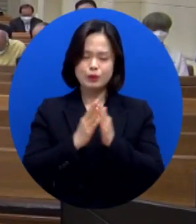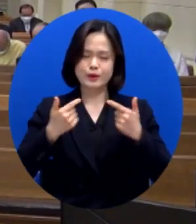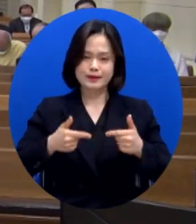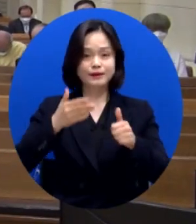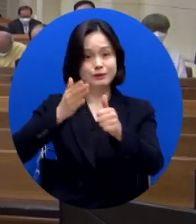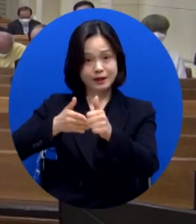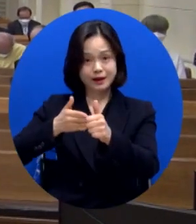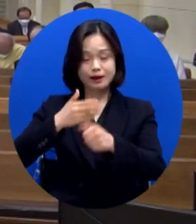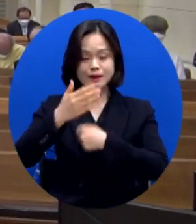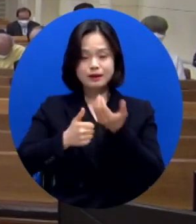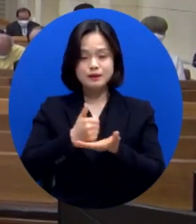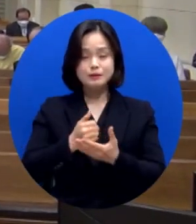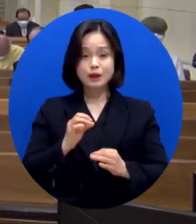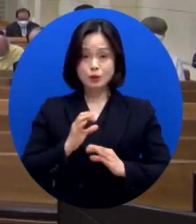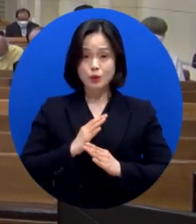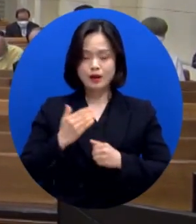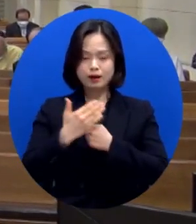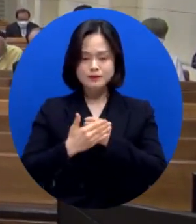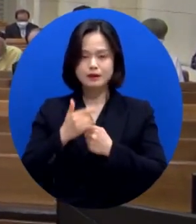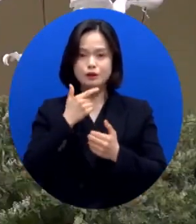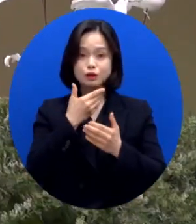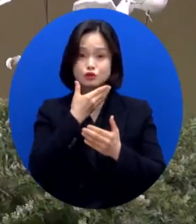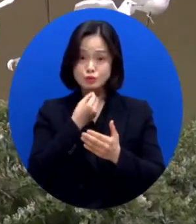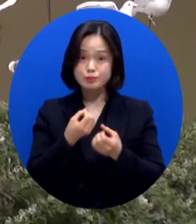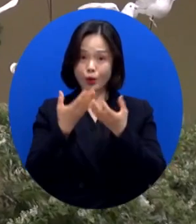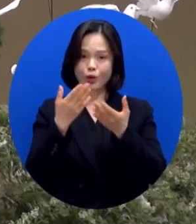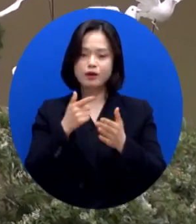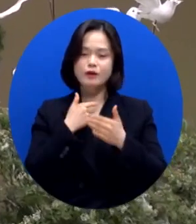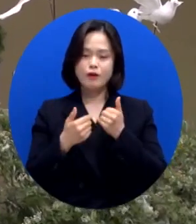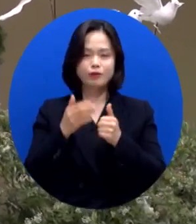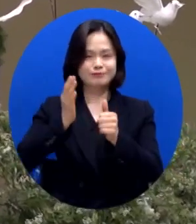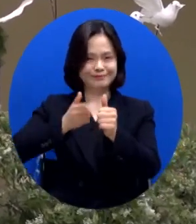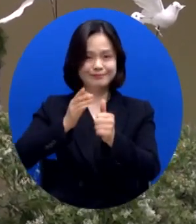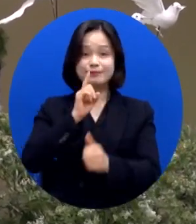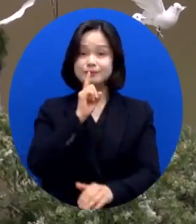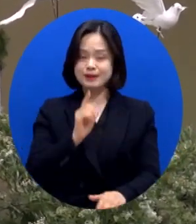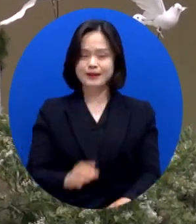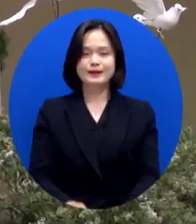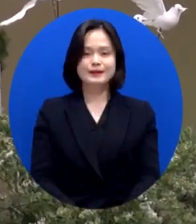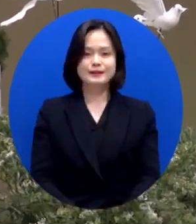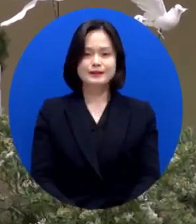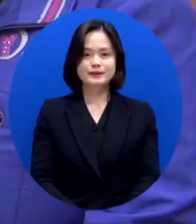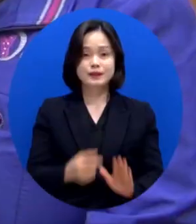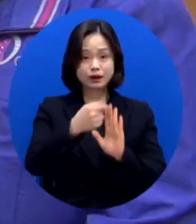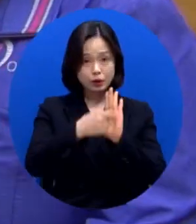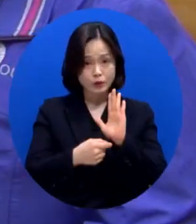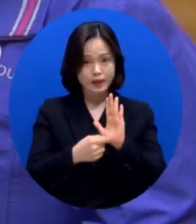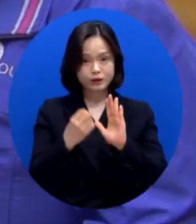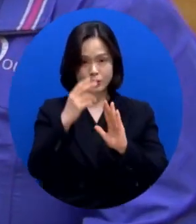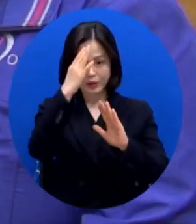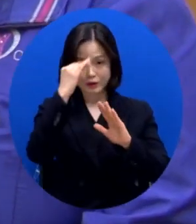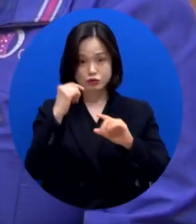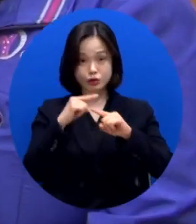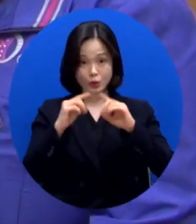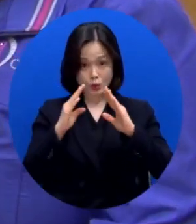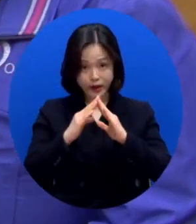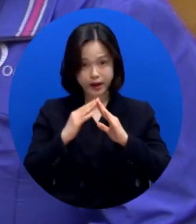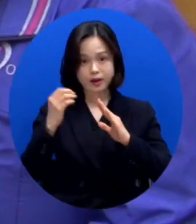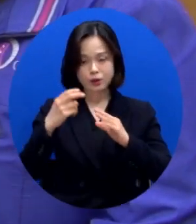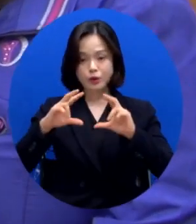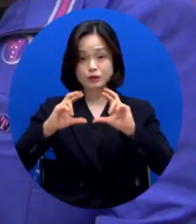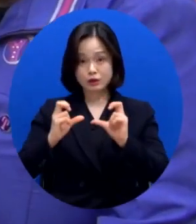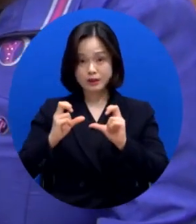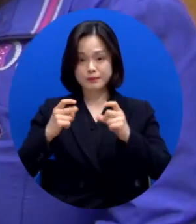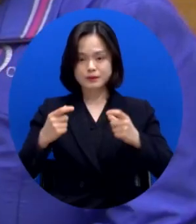은혜와 축복을 경험하길 바란다고 말했습니다. 이날 참석자들은 교단과 한국교계, 성남지역 복음화와 나라와